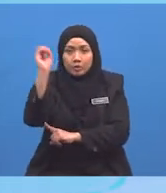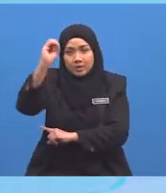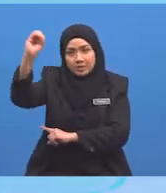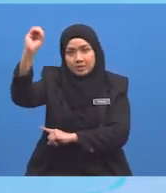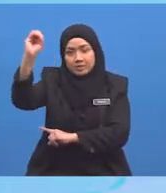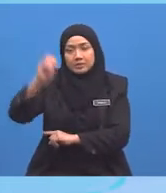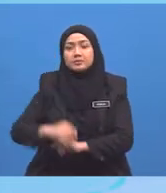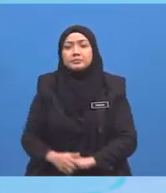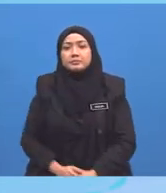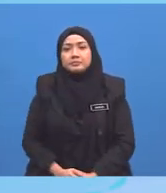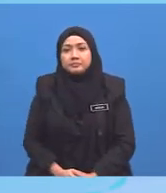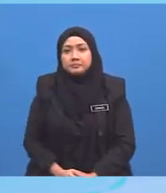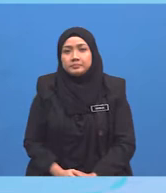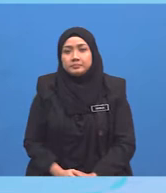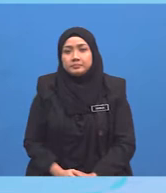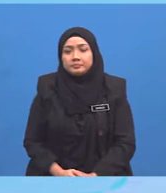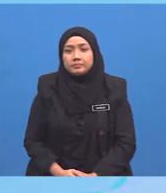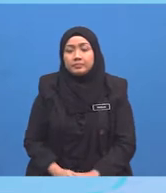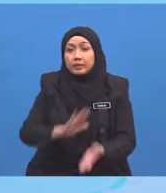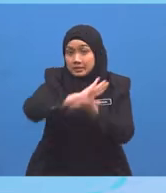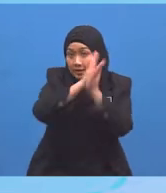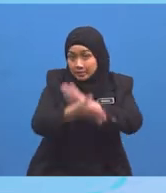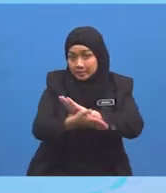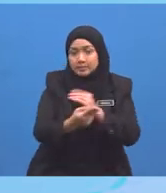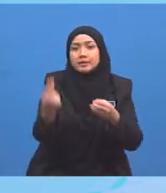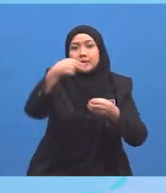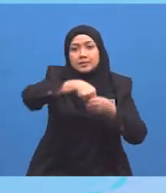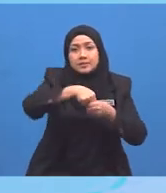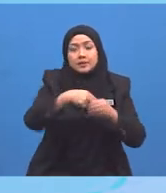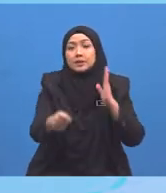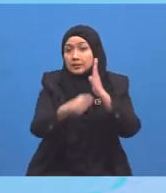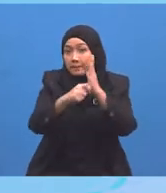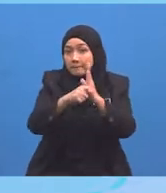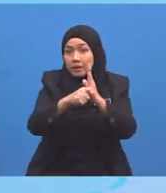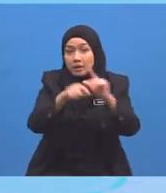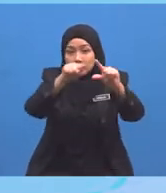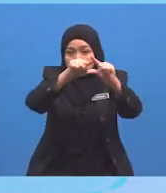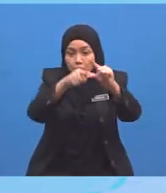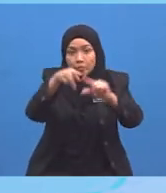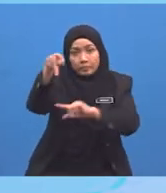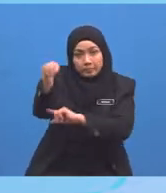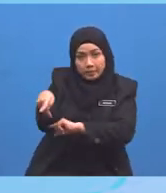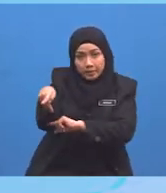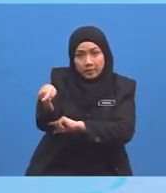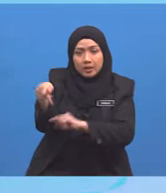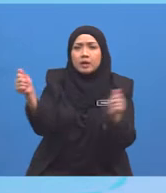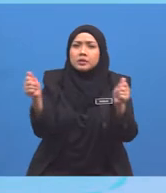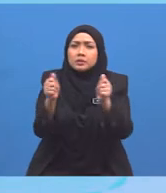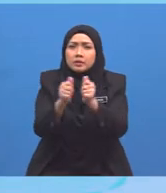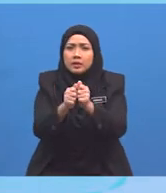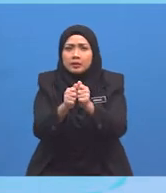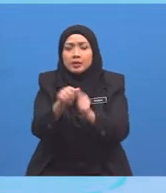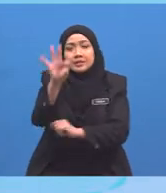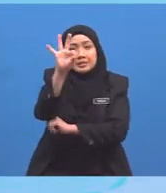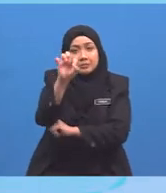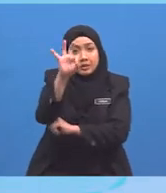180 darjah. Maka, hasil tambah sudut P dengan 90